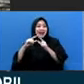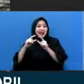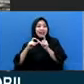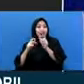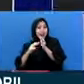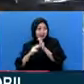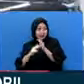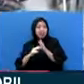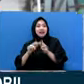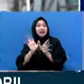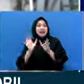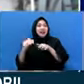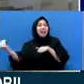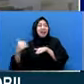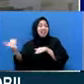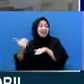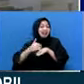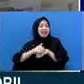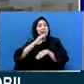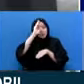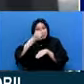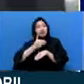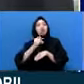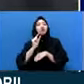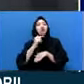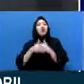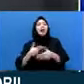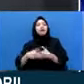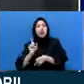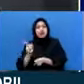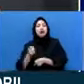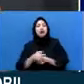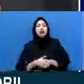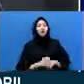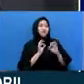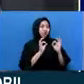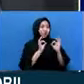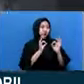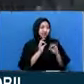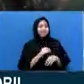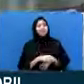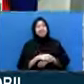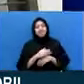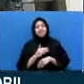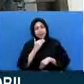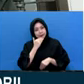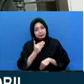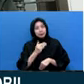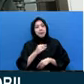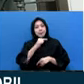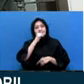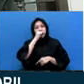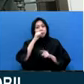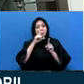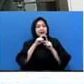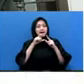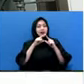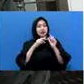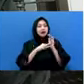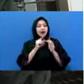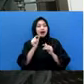EE untuk operasional mereka di sana Baik terima kasih terima kasih atas informasinya